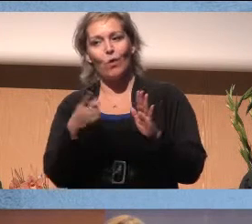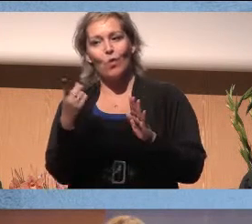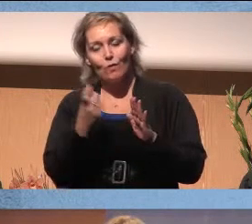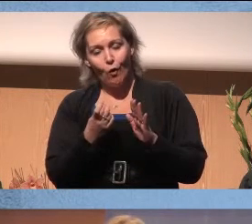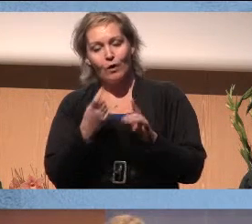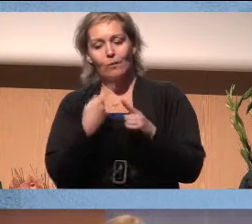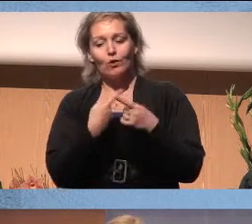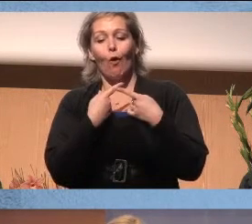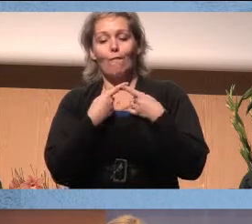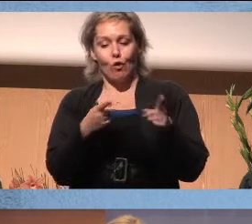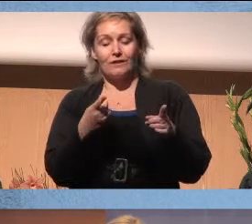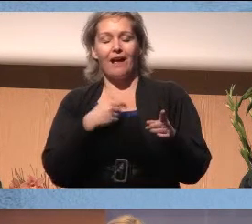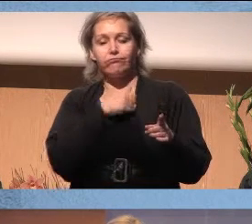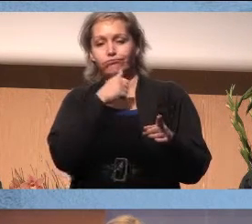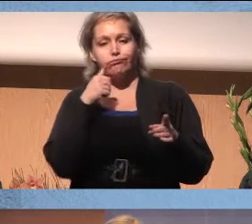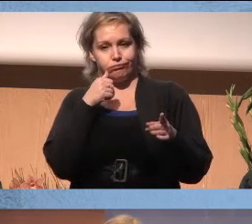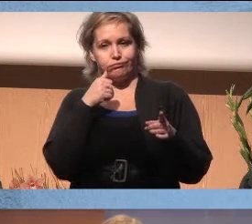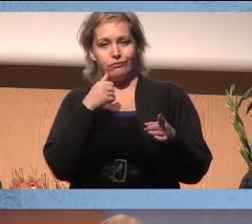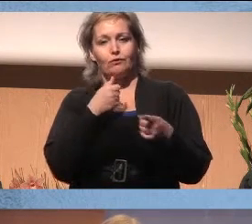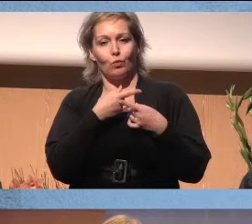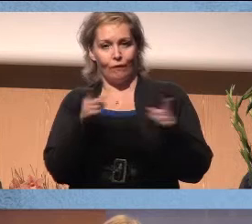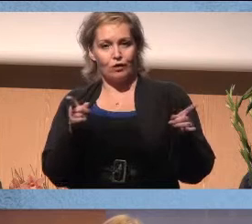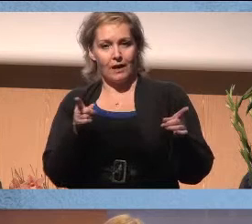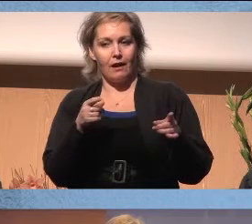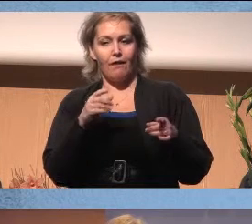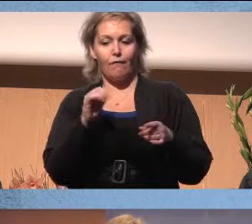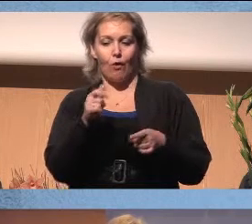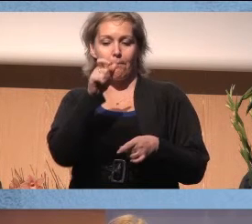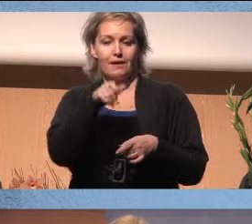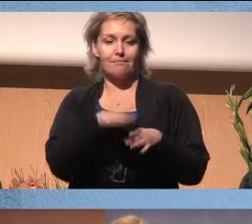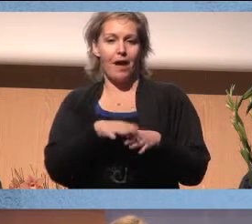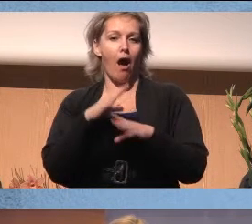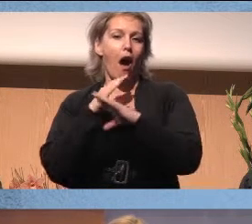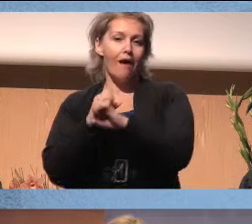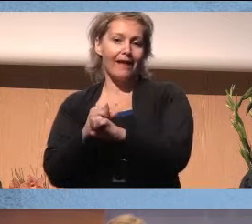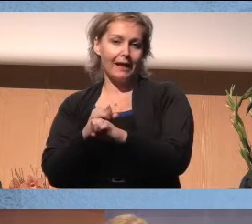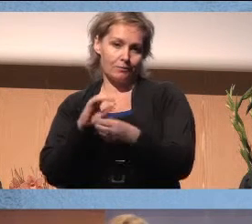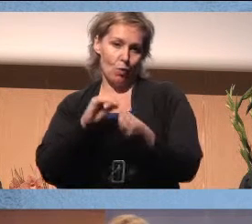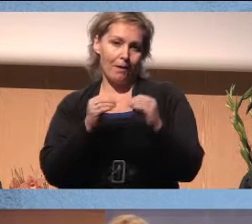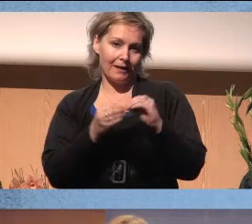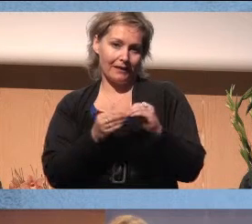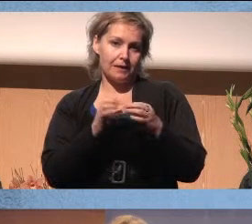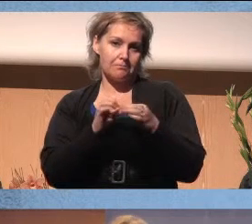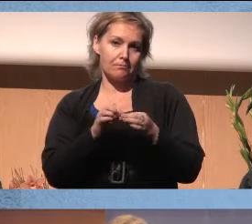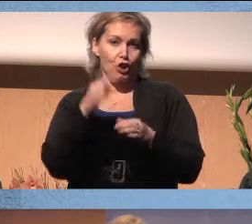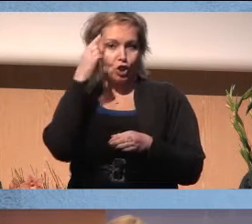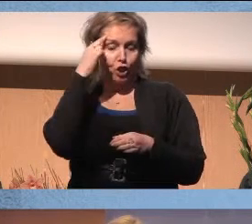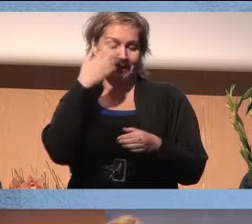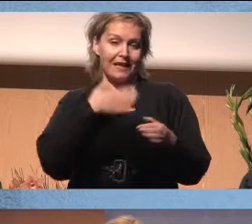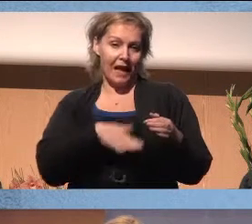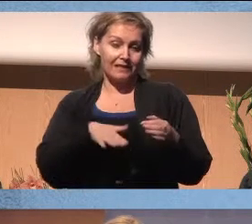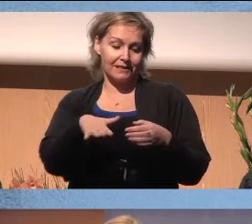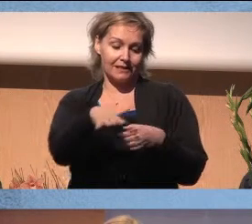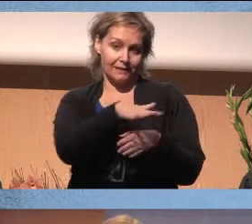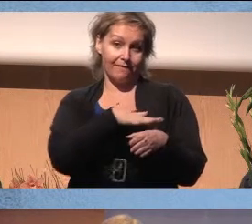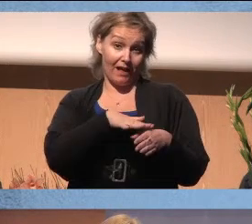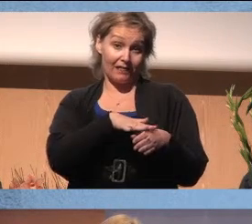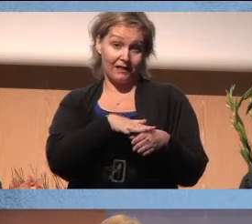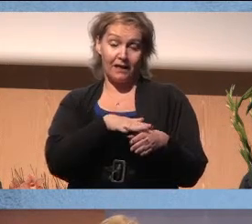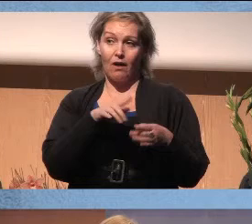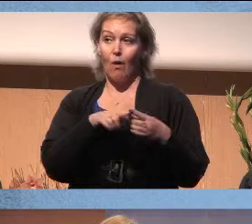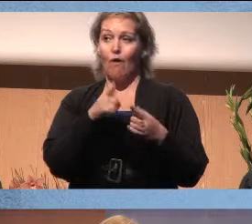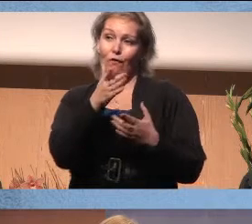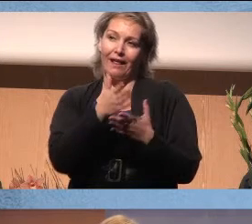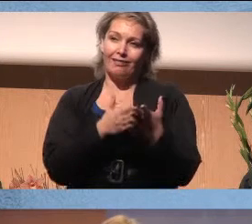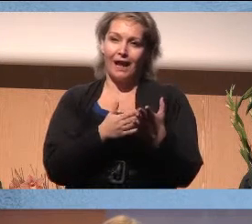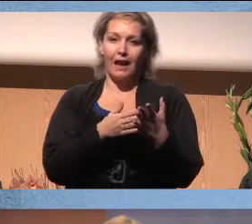utfordringer, og forskjellene er for store for pasienter med avhengighetsproblematikk innenfor psykisk helsefeltet. For en